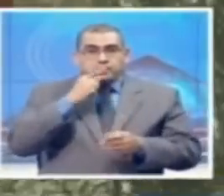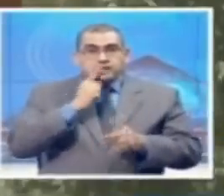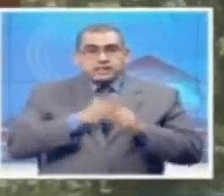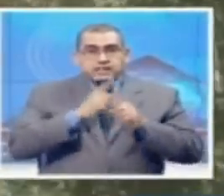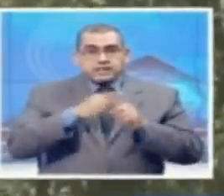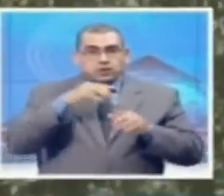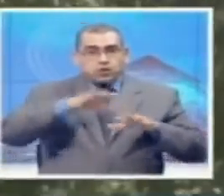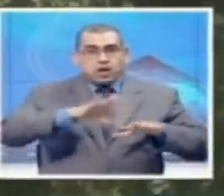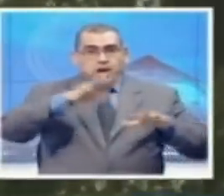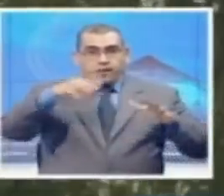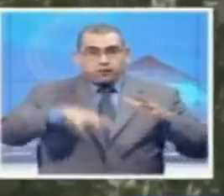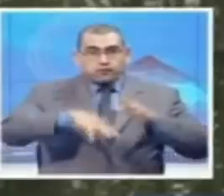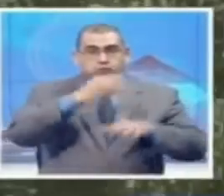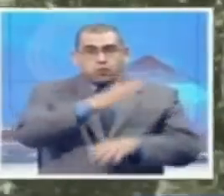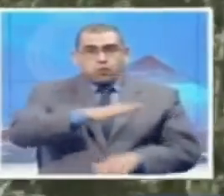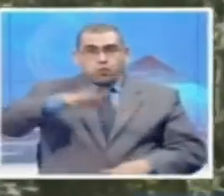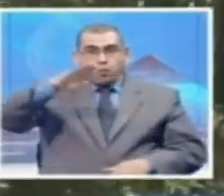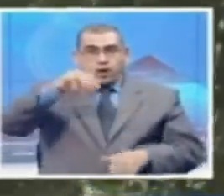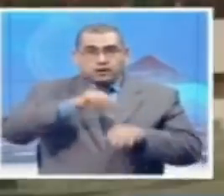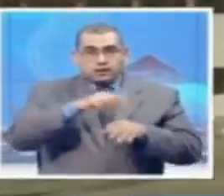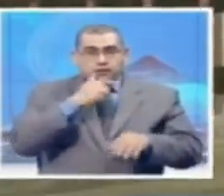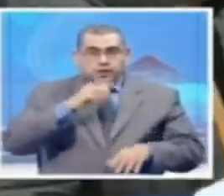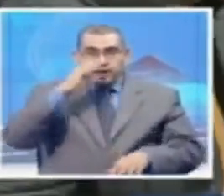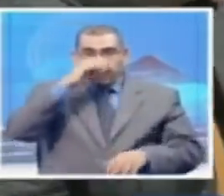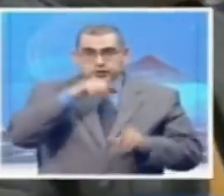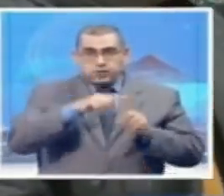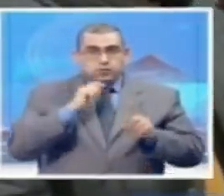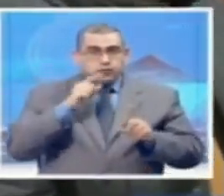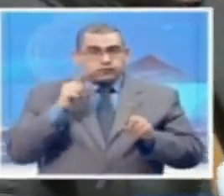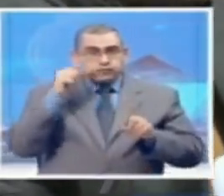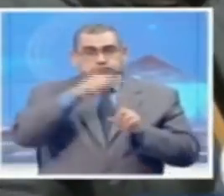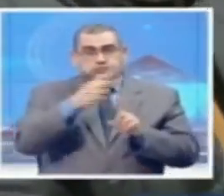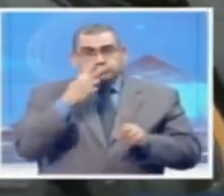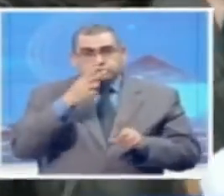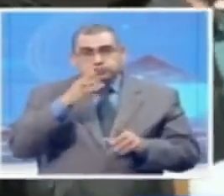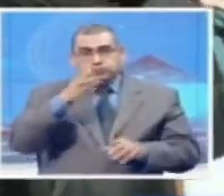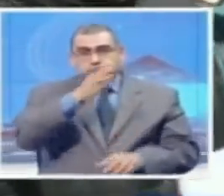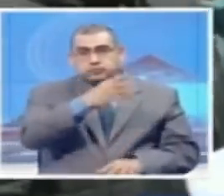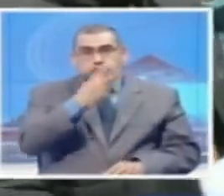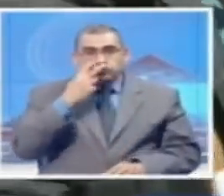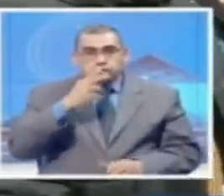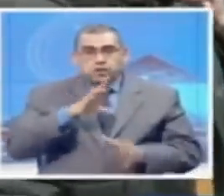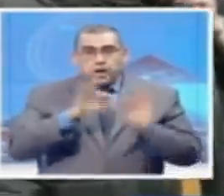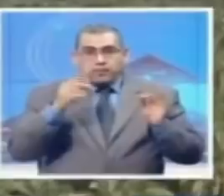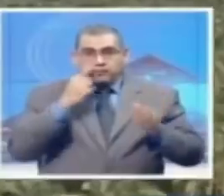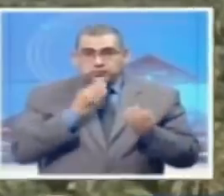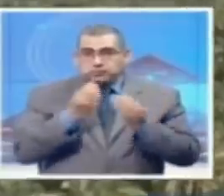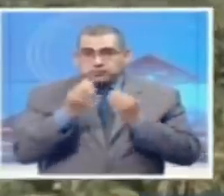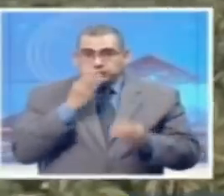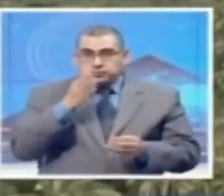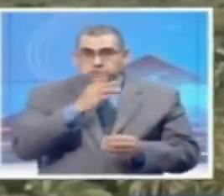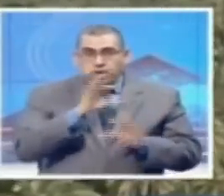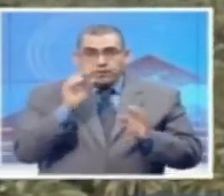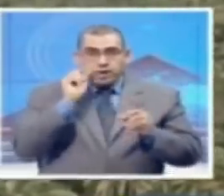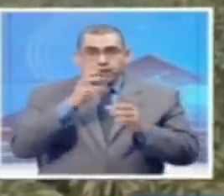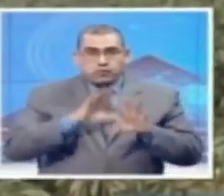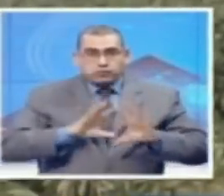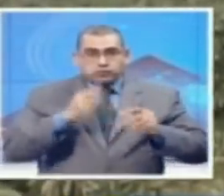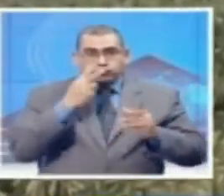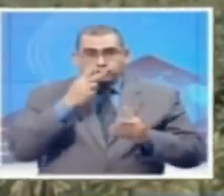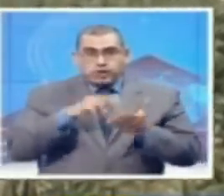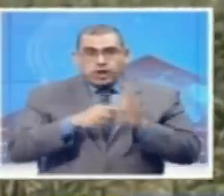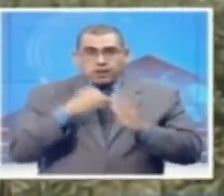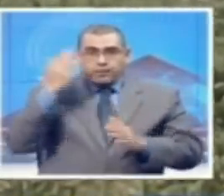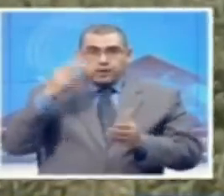بمنطقة الواحات بمحافظة الجيزة، وذلك لتفقد المدينة والتعرف على الثروات المعدنية بهدف الترويج لها في